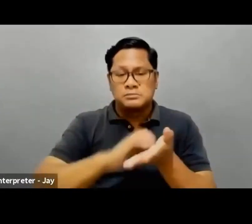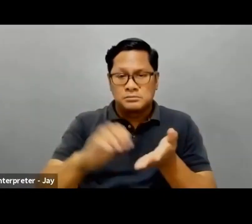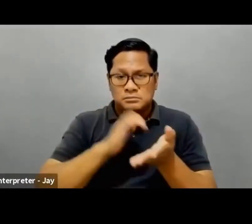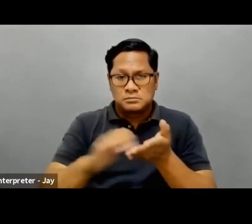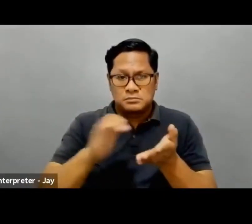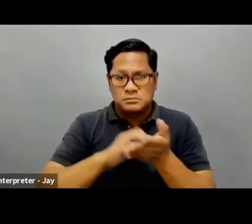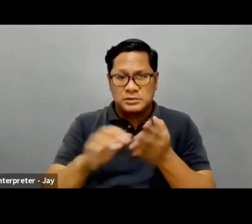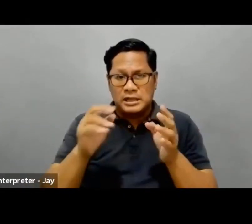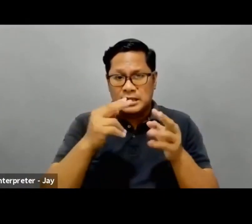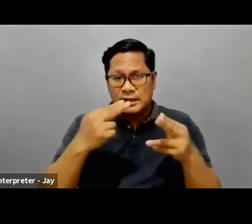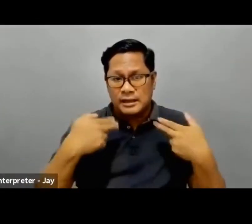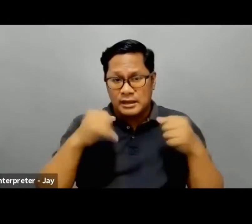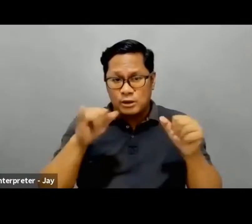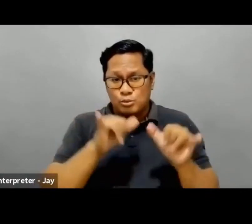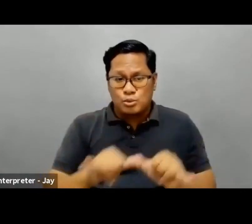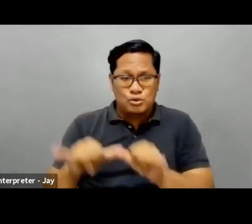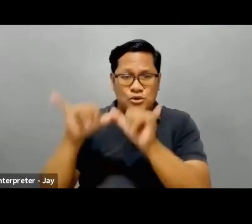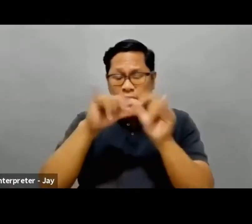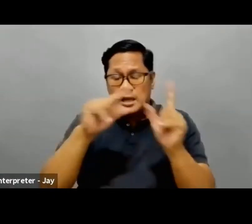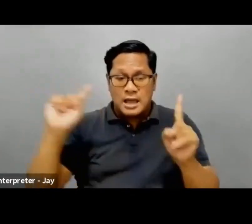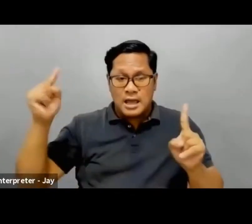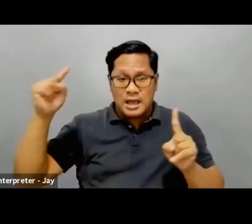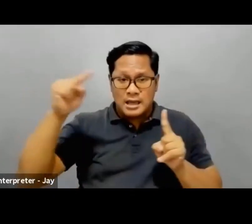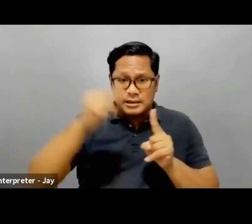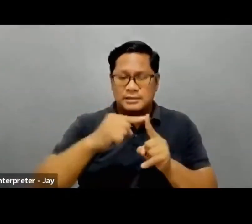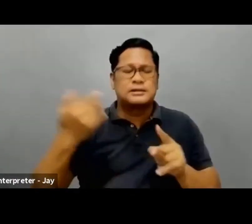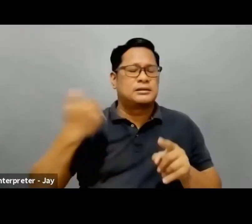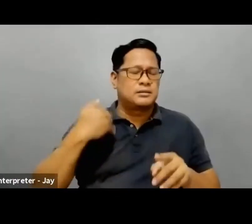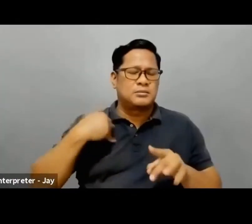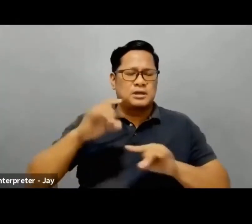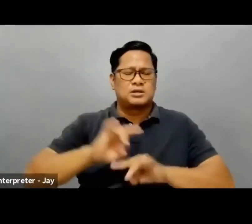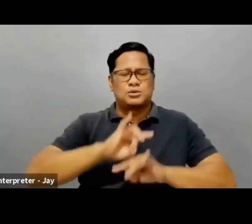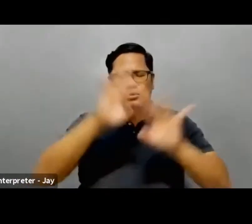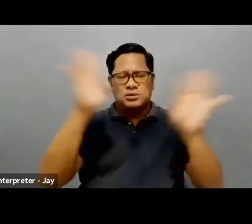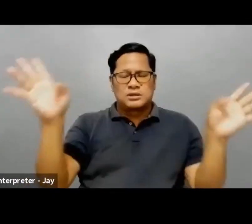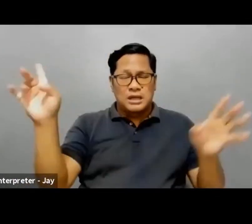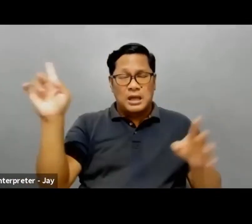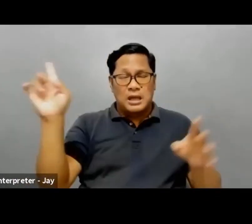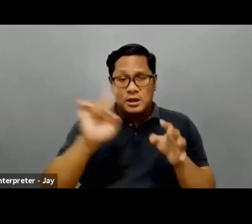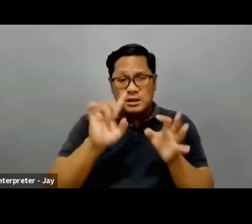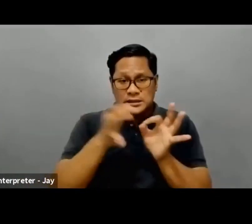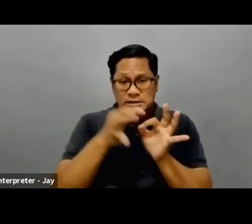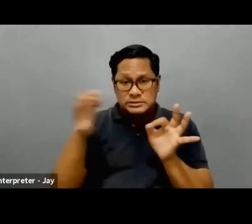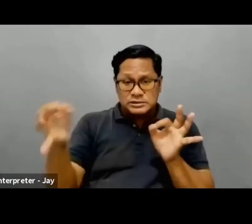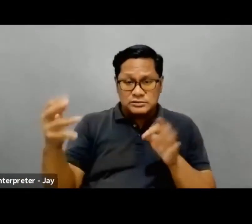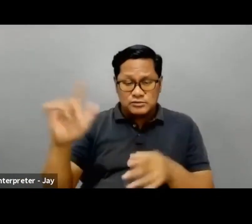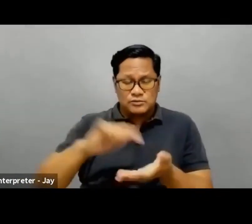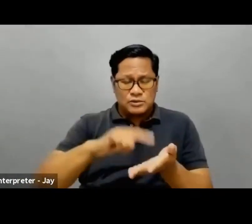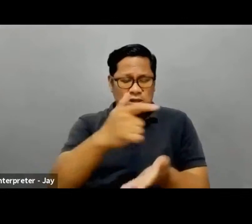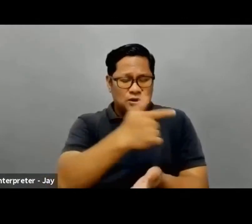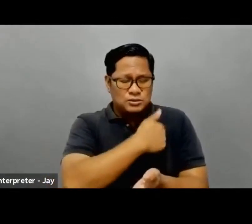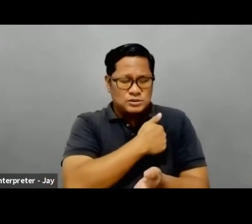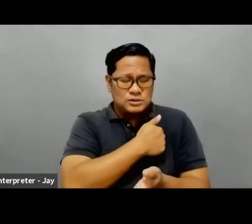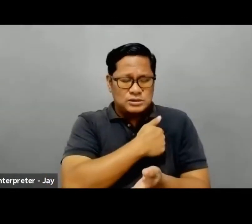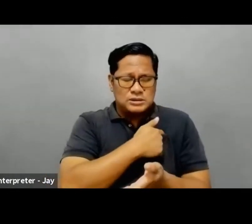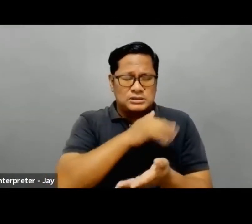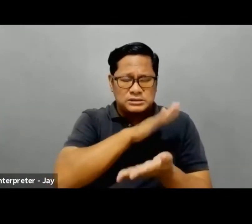health protocols hanggang hindi natin naliliwanagan to what extent the vaccines can